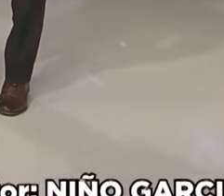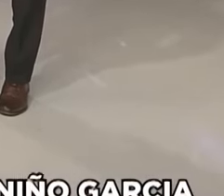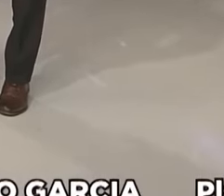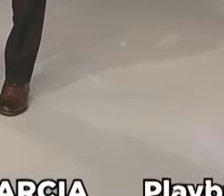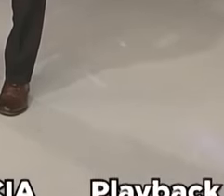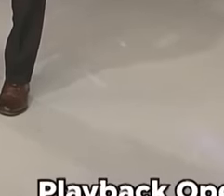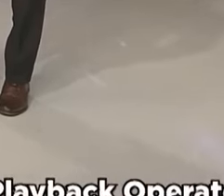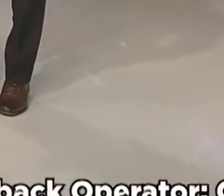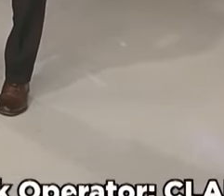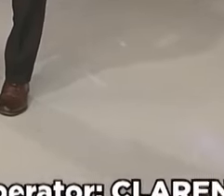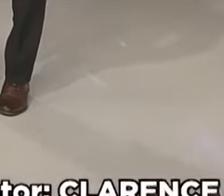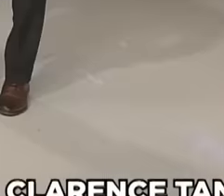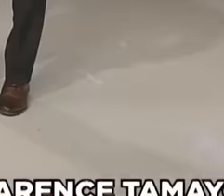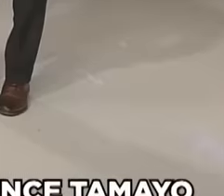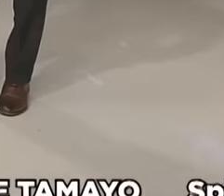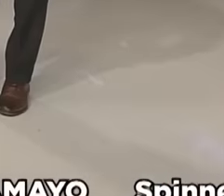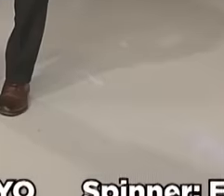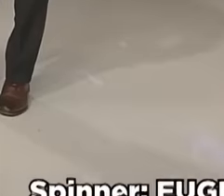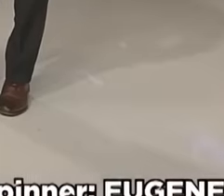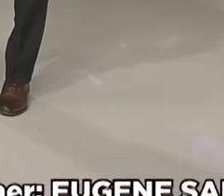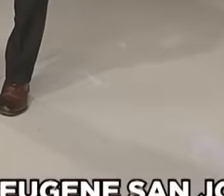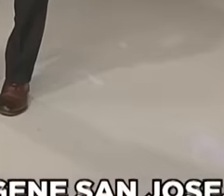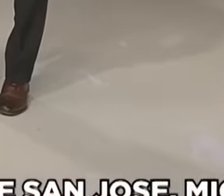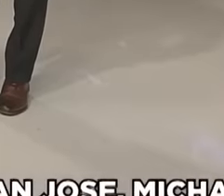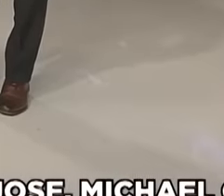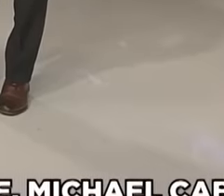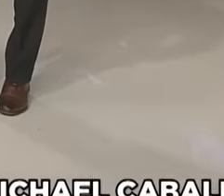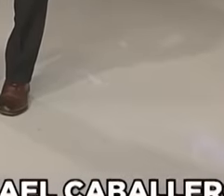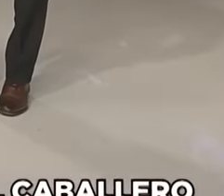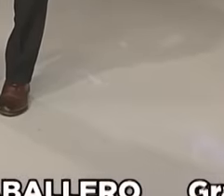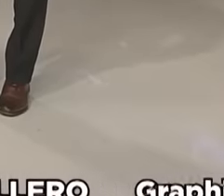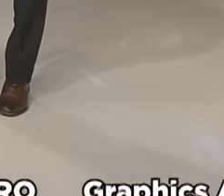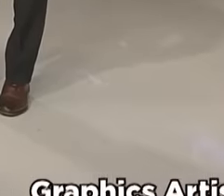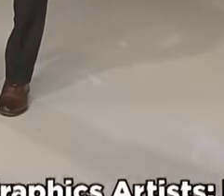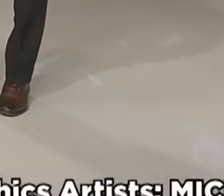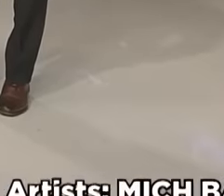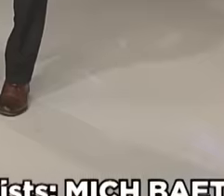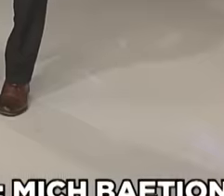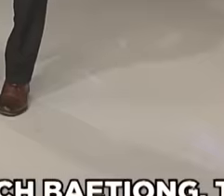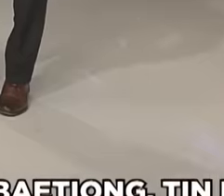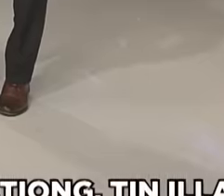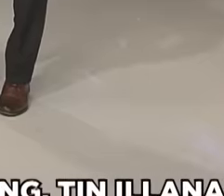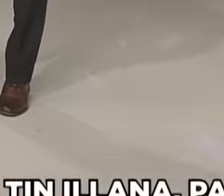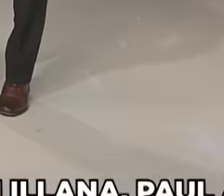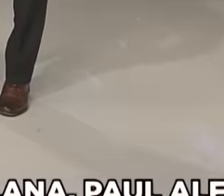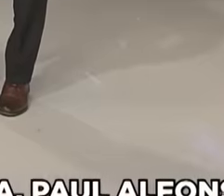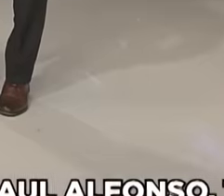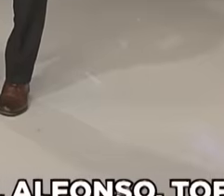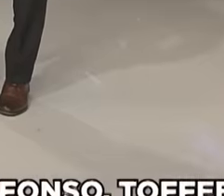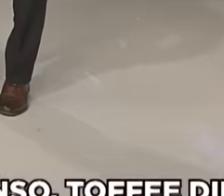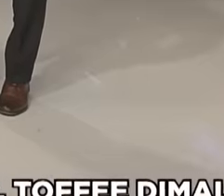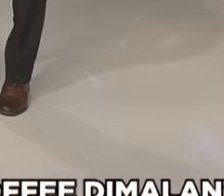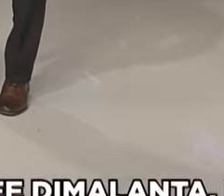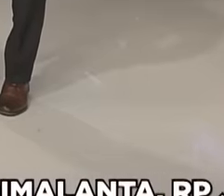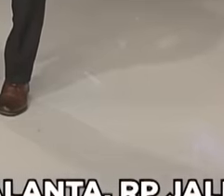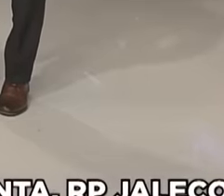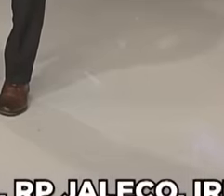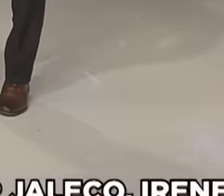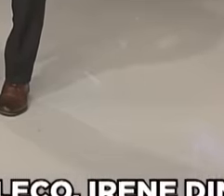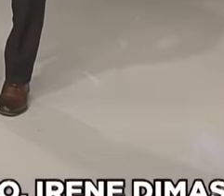At ginastusan. Oo, oh, ginastusan. Yeah. Pero may Christmas tree ka na yan, Ri. Tree. Tree meron. Tree lang. Ah, walang